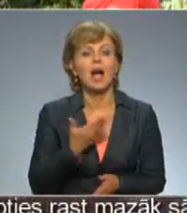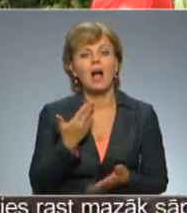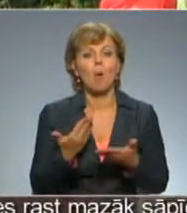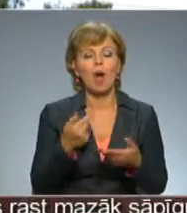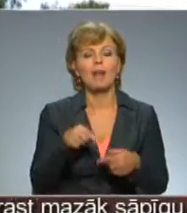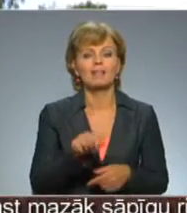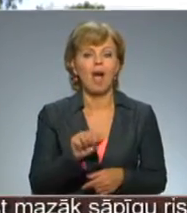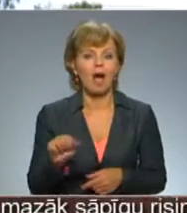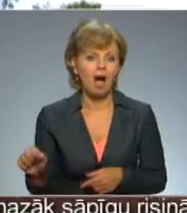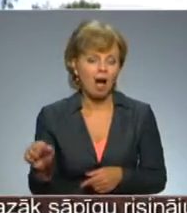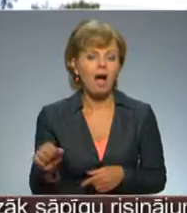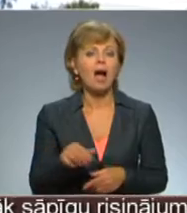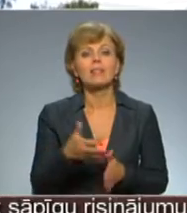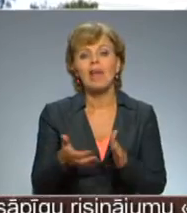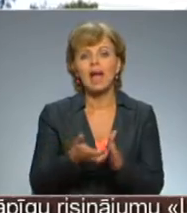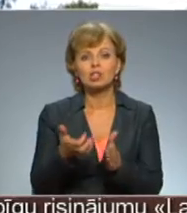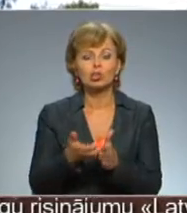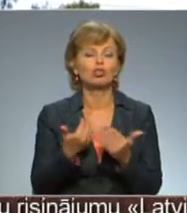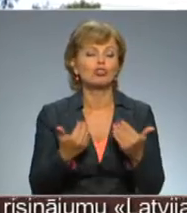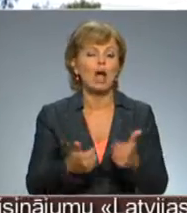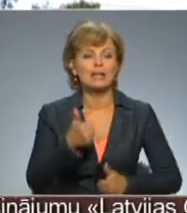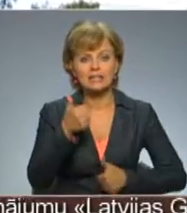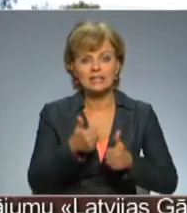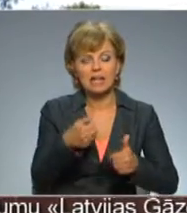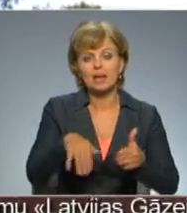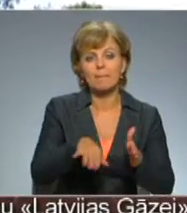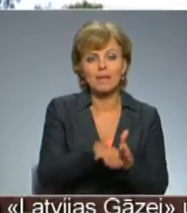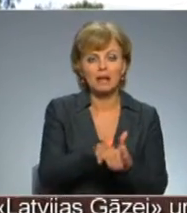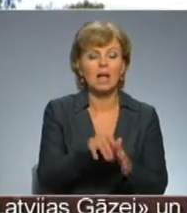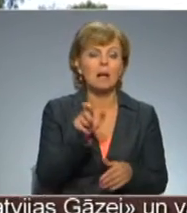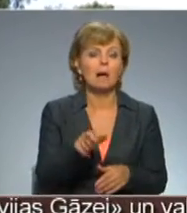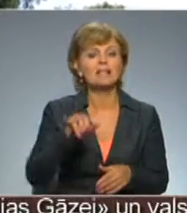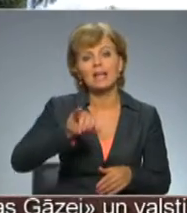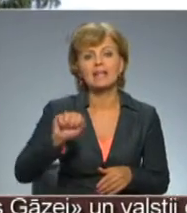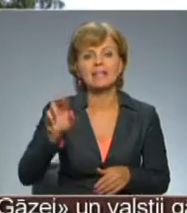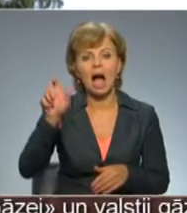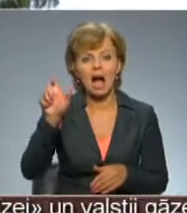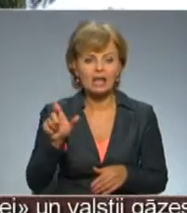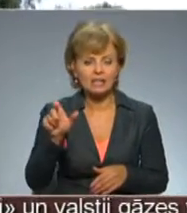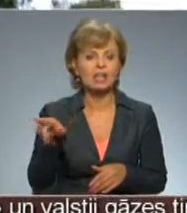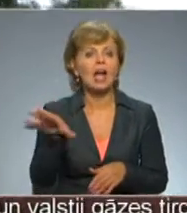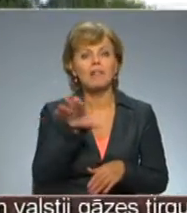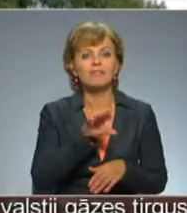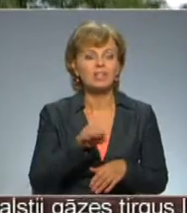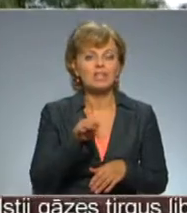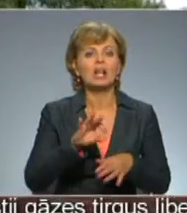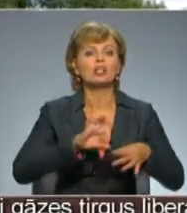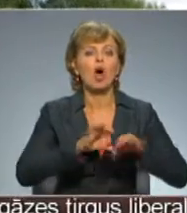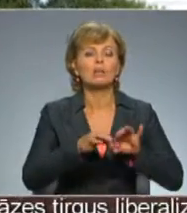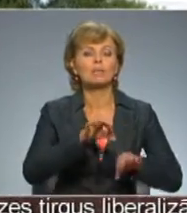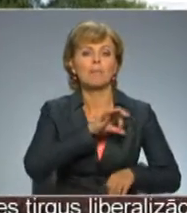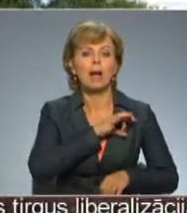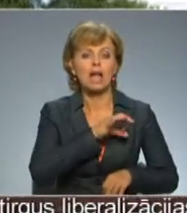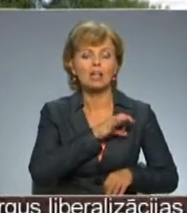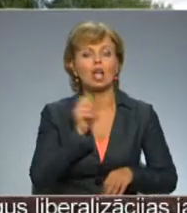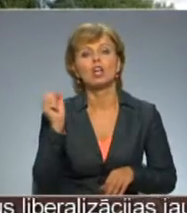tā. Neiztrukstoši šajās sacensībās piedalās arī pats Jānis Lūsis, kur kontā ir visu kalumu olimpiskās medaļas.